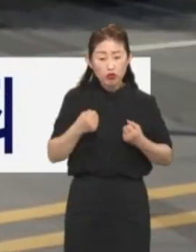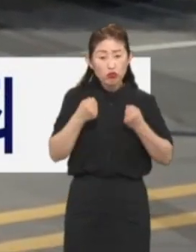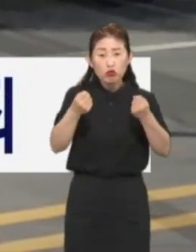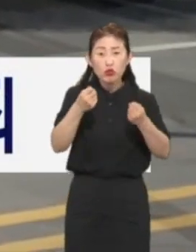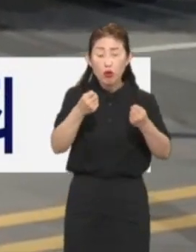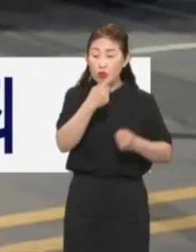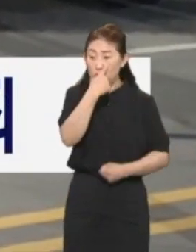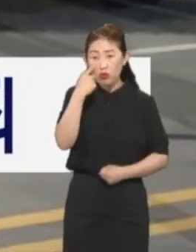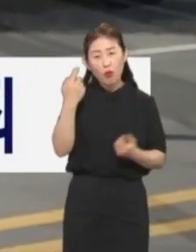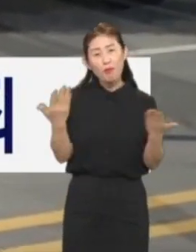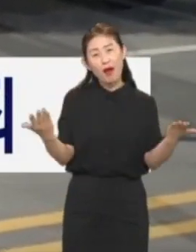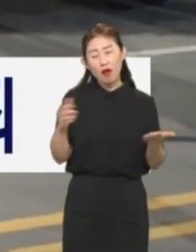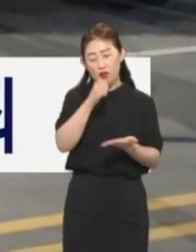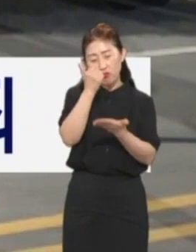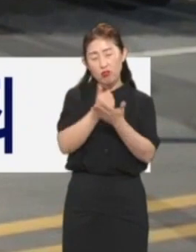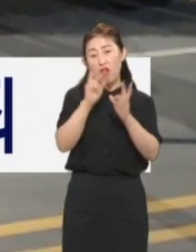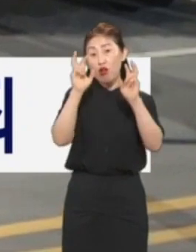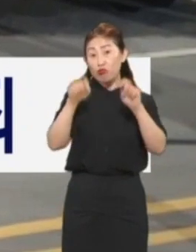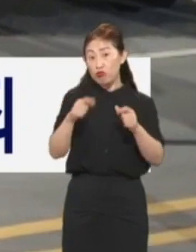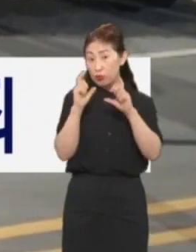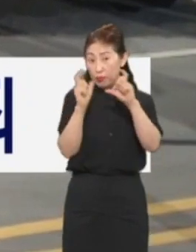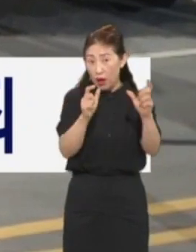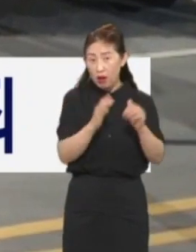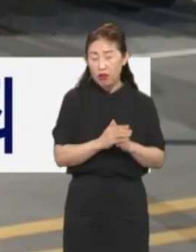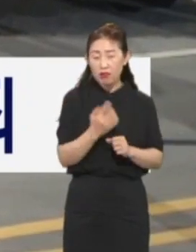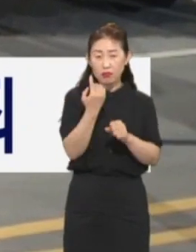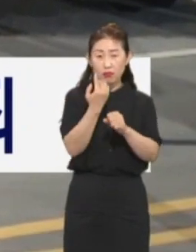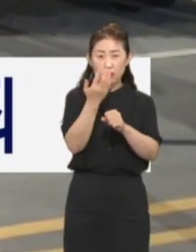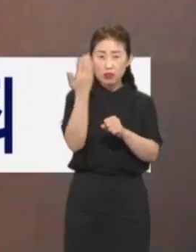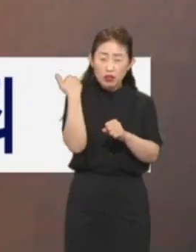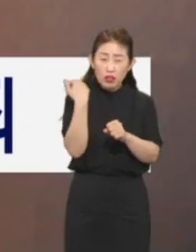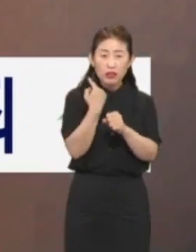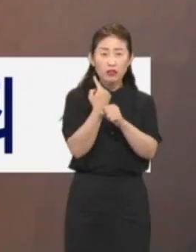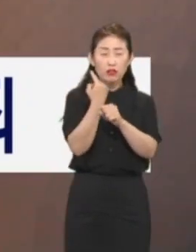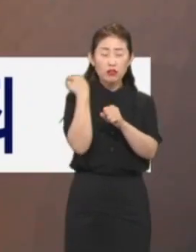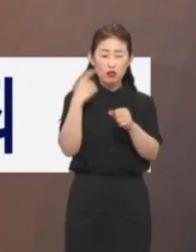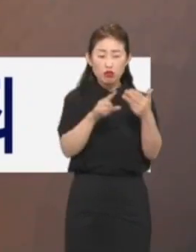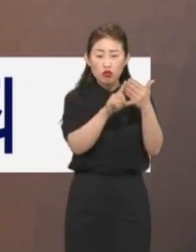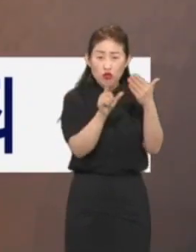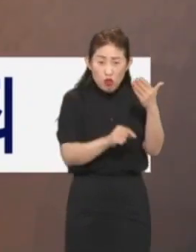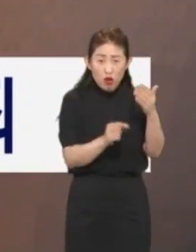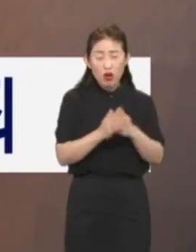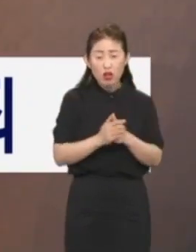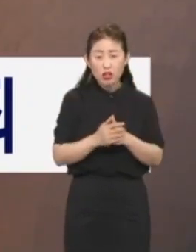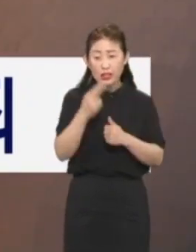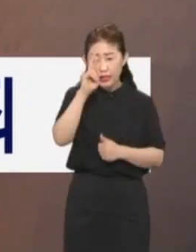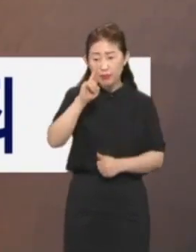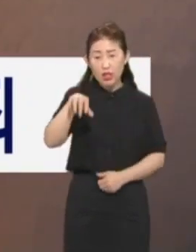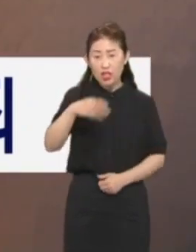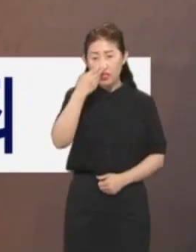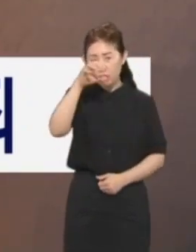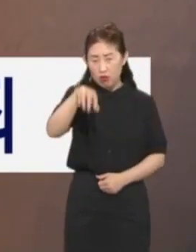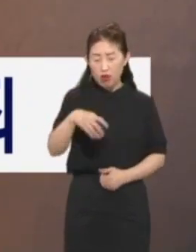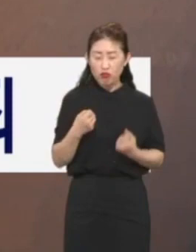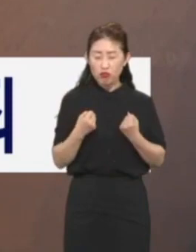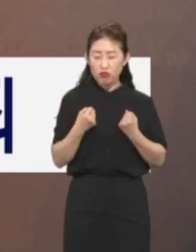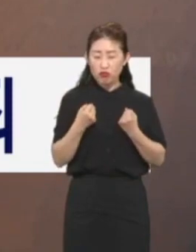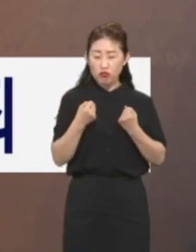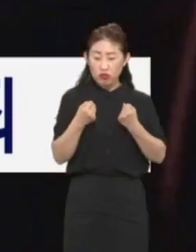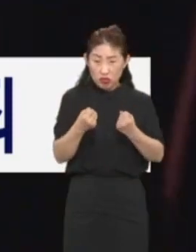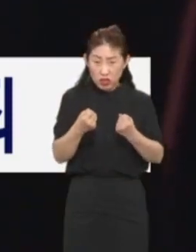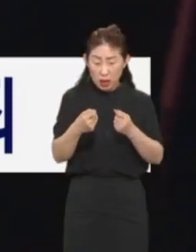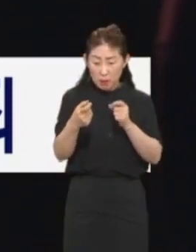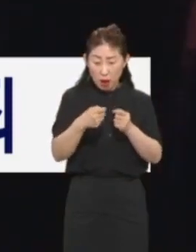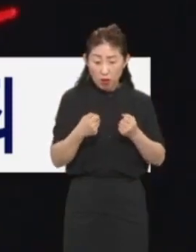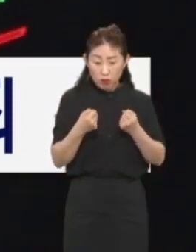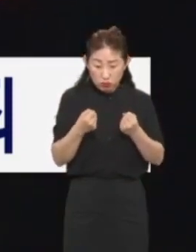무죄를 선고했습니다 a씨는 지난해 9월 금산군 한식당에서 음주를 한 뒤 차량을 차량은 짧은